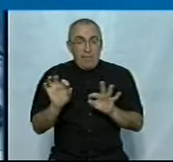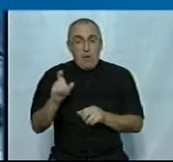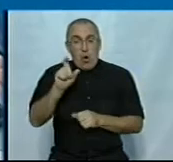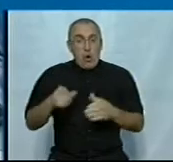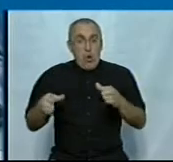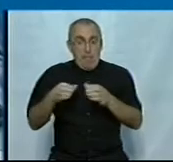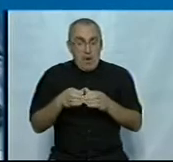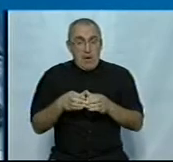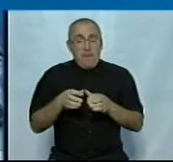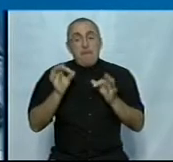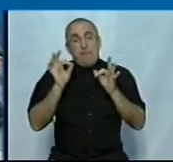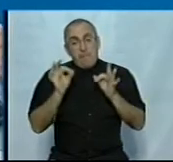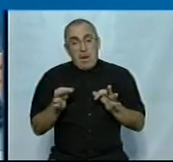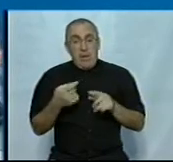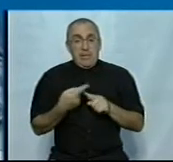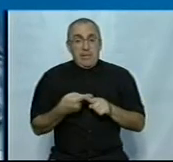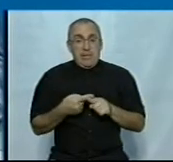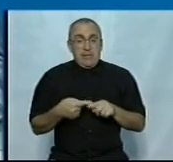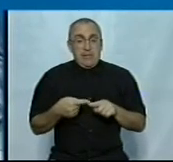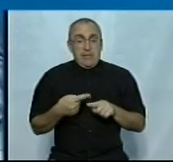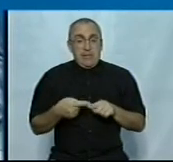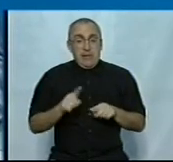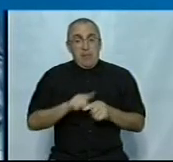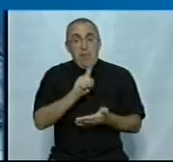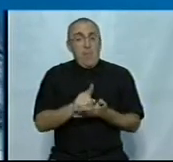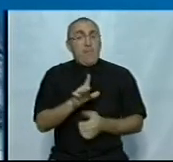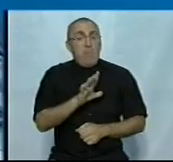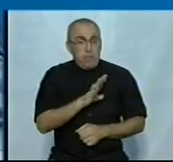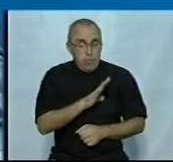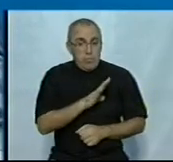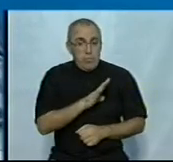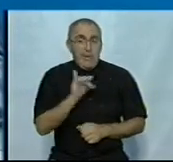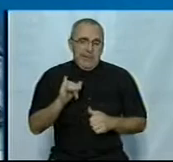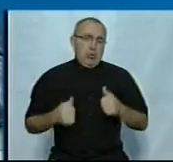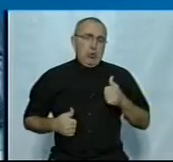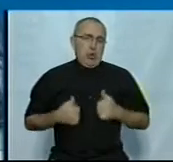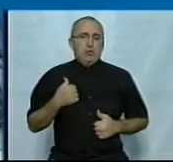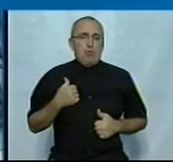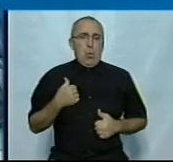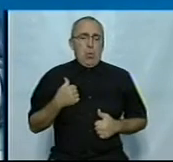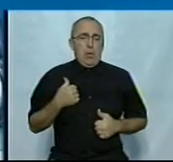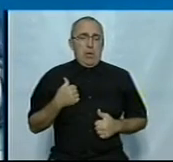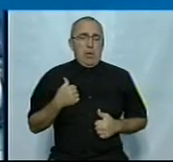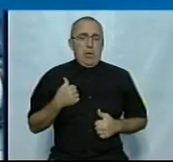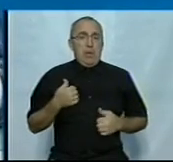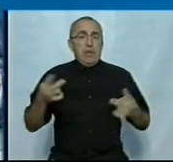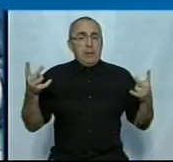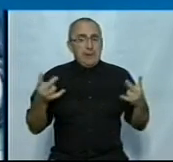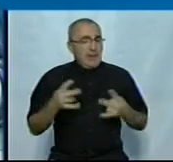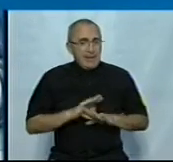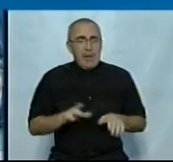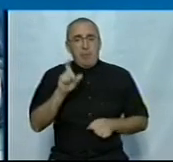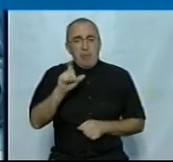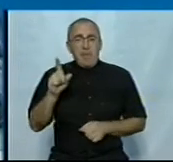громада, правильно, так як це повинно бути, і достойно. І не треба людям